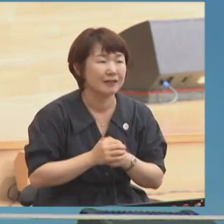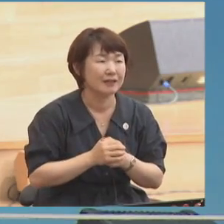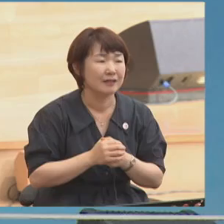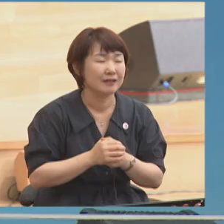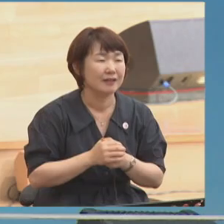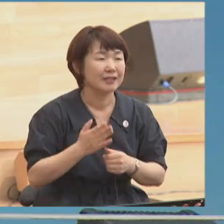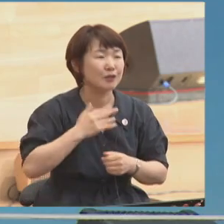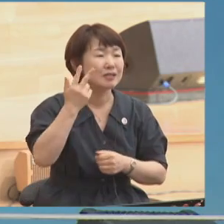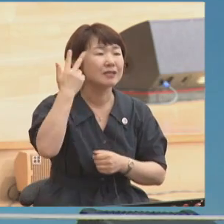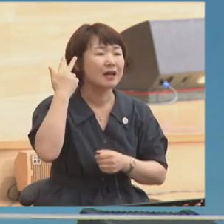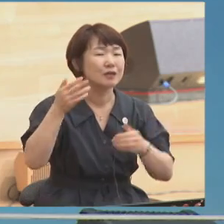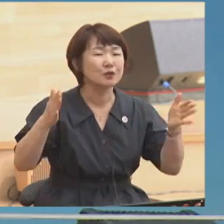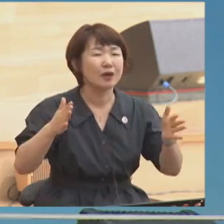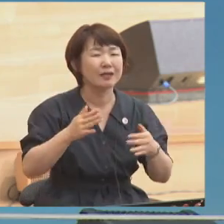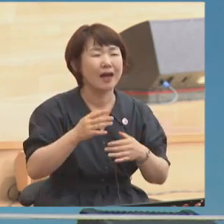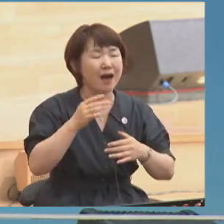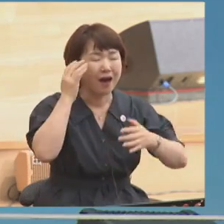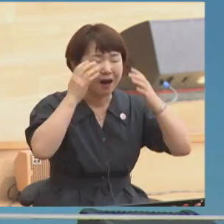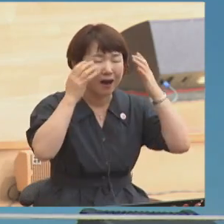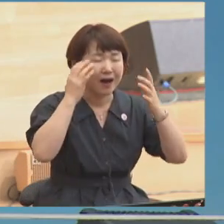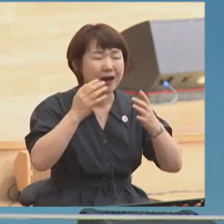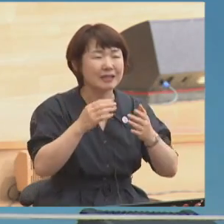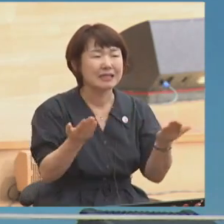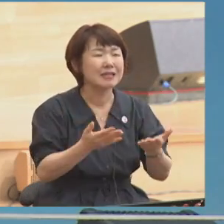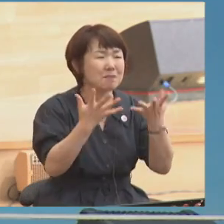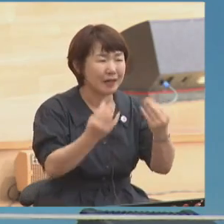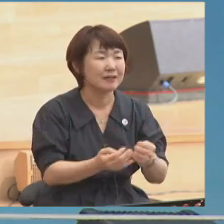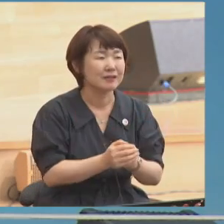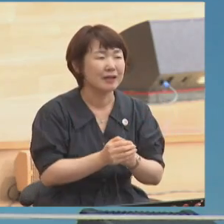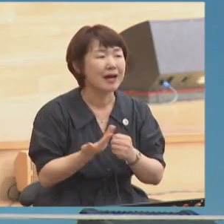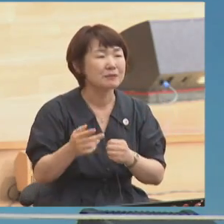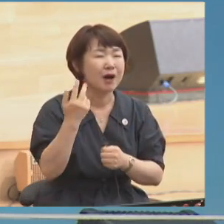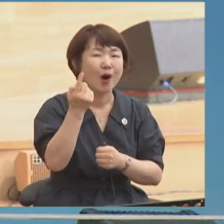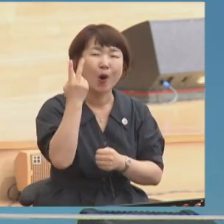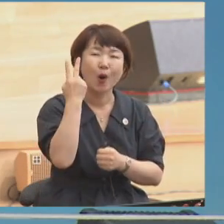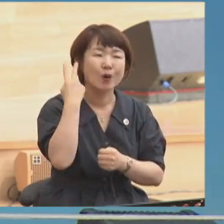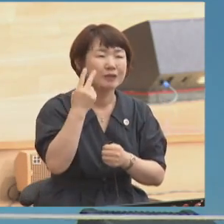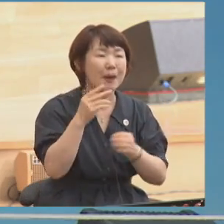저도 지난 한 주간에 참 복잡한 일들이 많이 있었거든요. 근데 지난 금요일 밤에